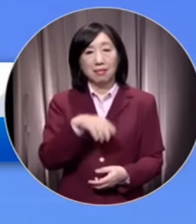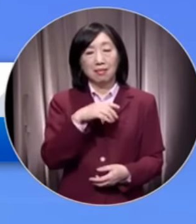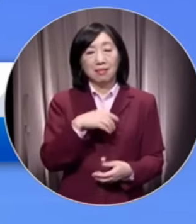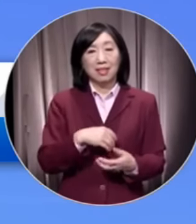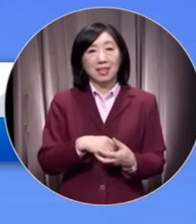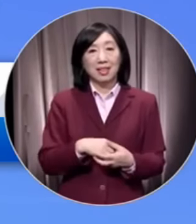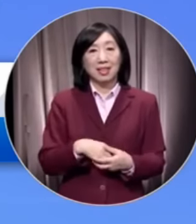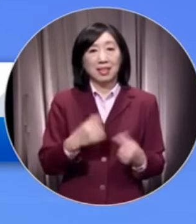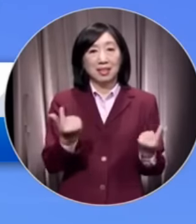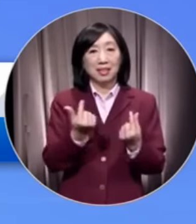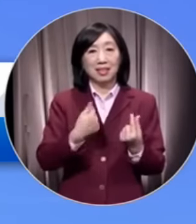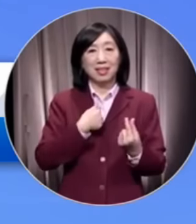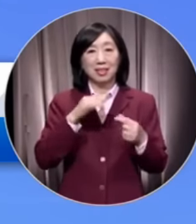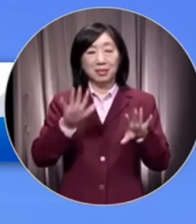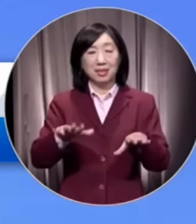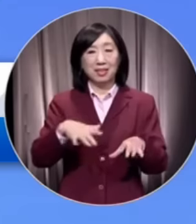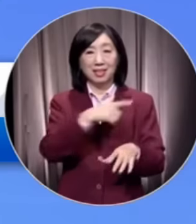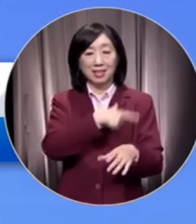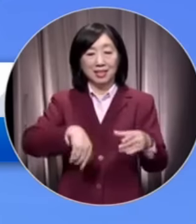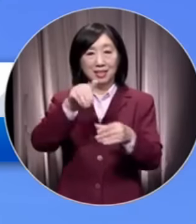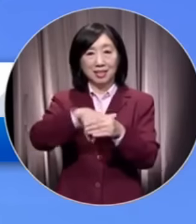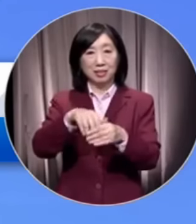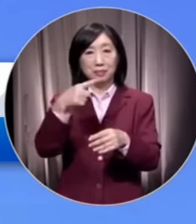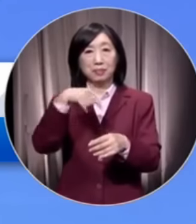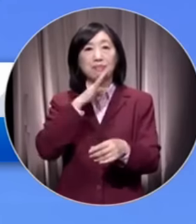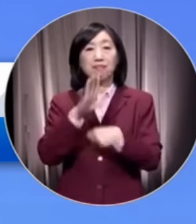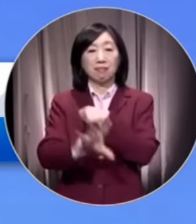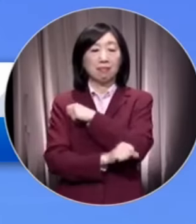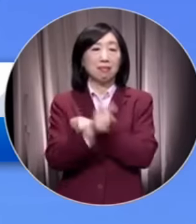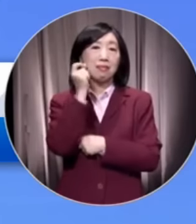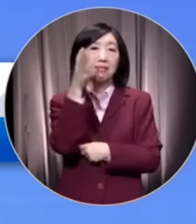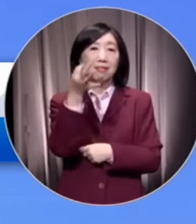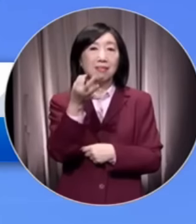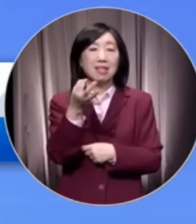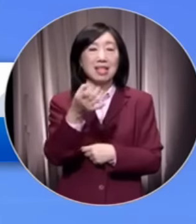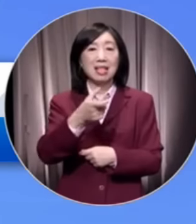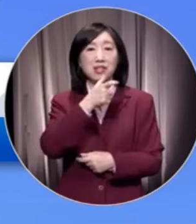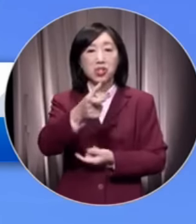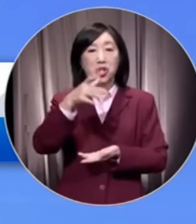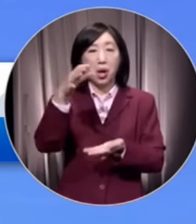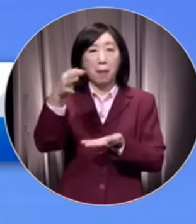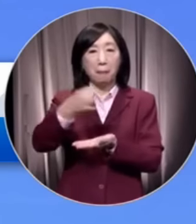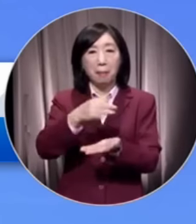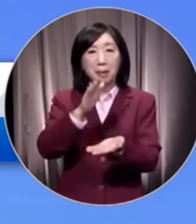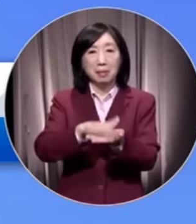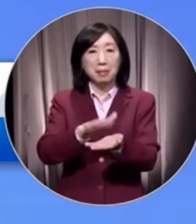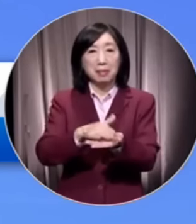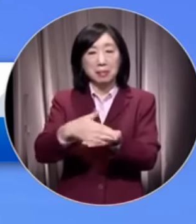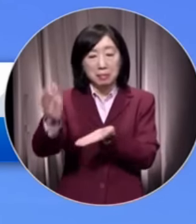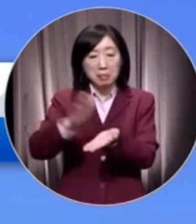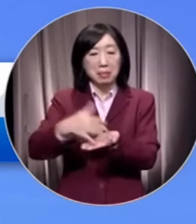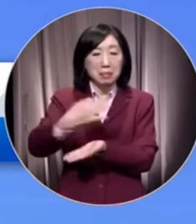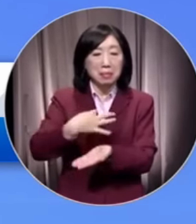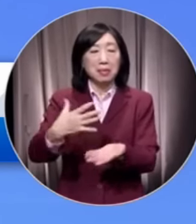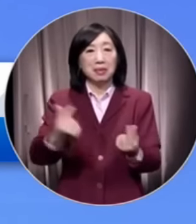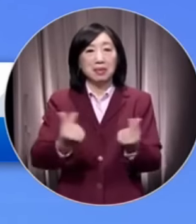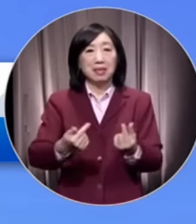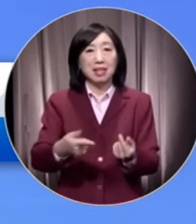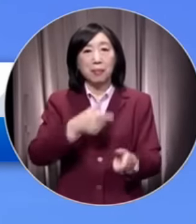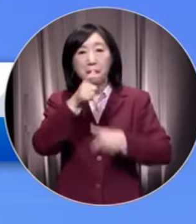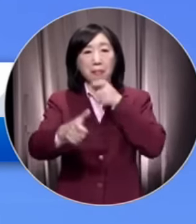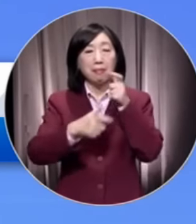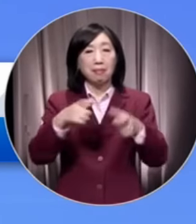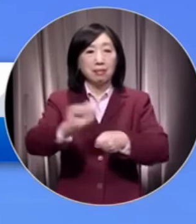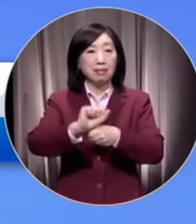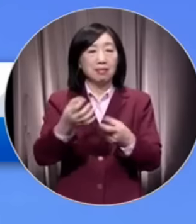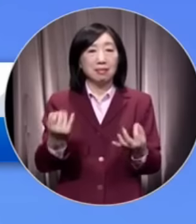话，好像我们在选举就是一个基本工资叫卖场，大家在喊价。但是我们必须要了